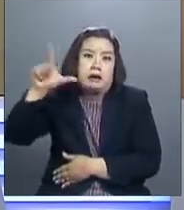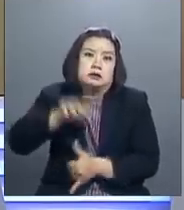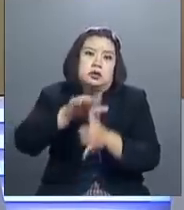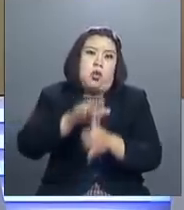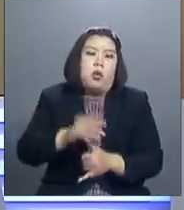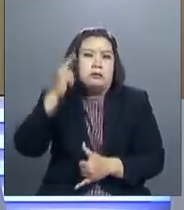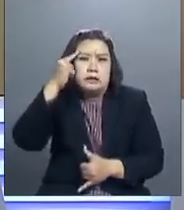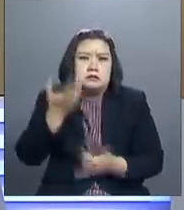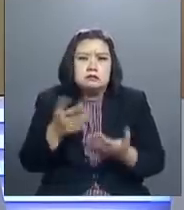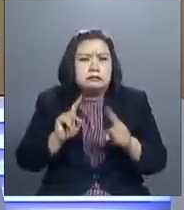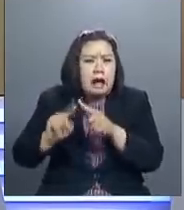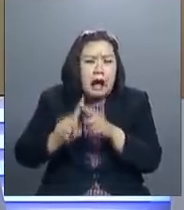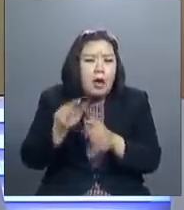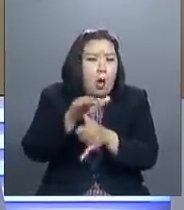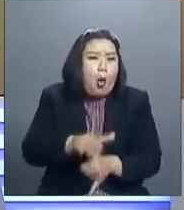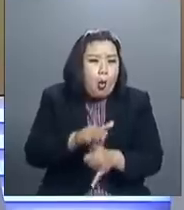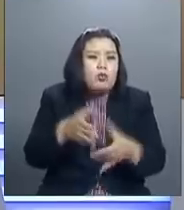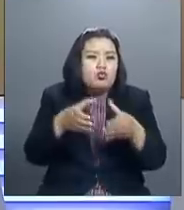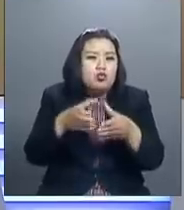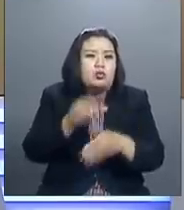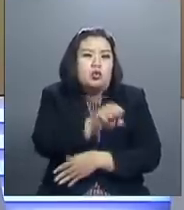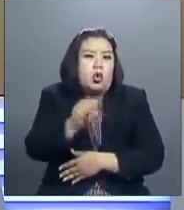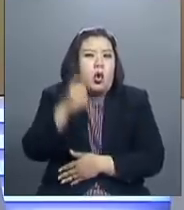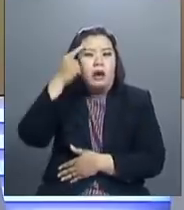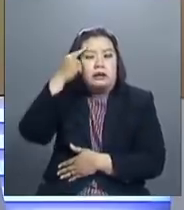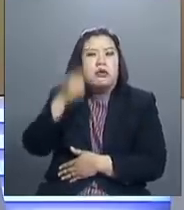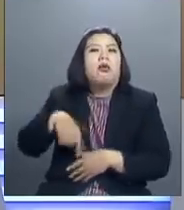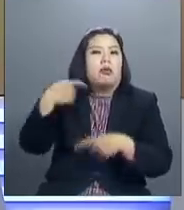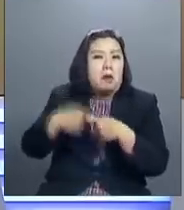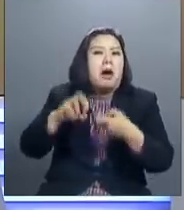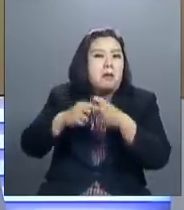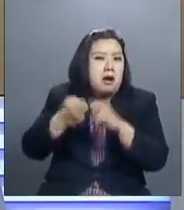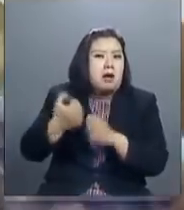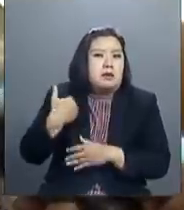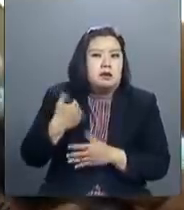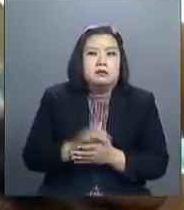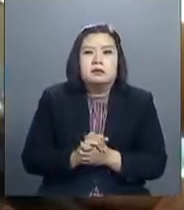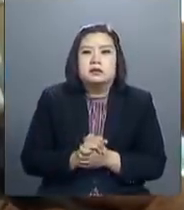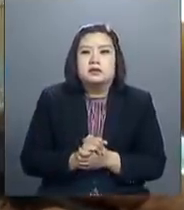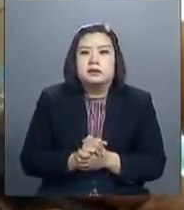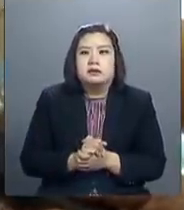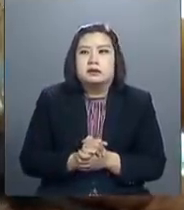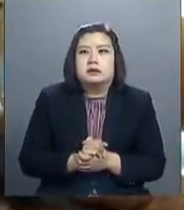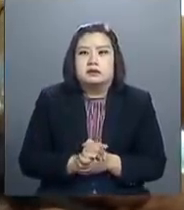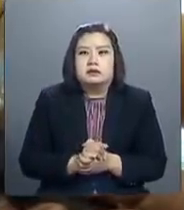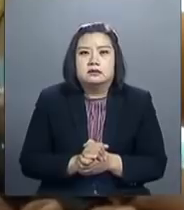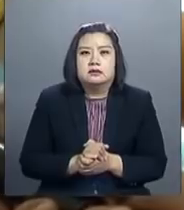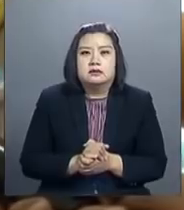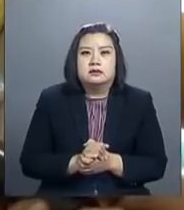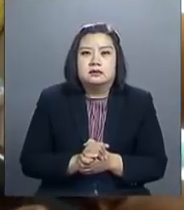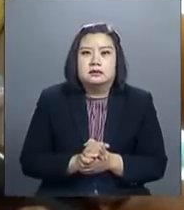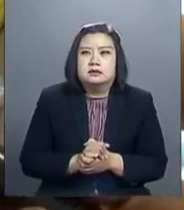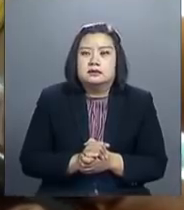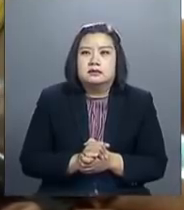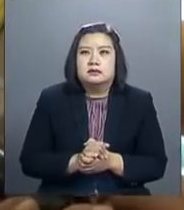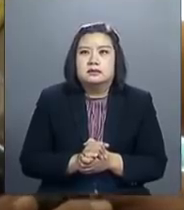ตรก็น่าจะบอกได้แล้วว่ากำลังเห็นขวากหนามอยู่ข้างหน้าแล้วล่ะค่ะ ในฐานะที่ดูแลฝ่ายความมั่นคงเนี่ย